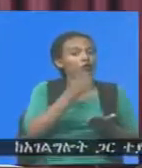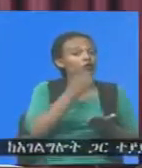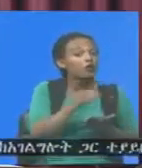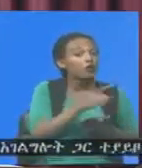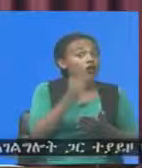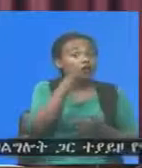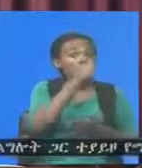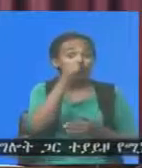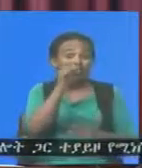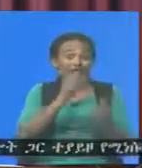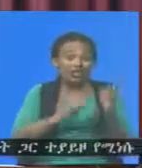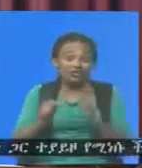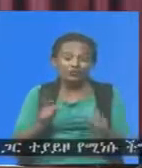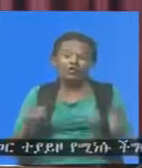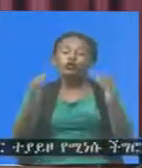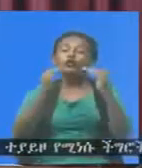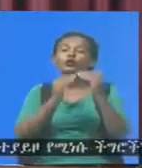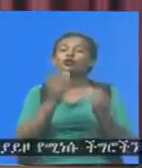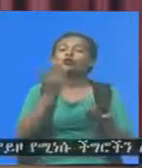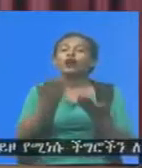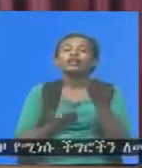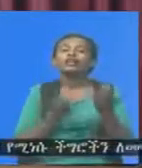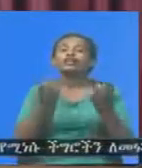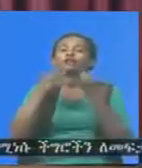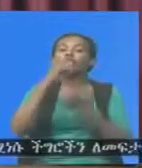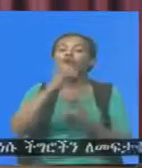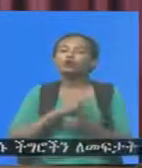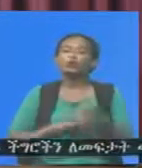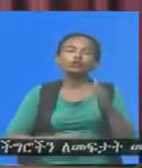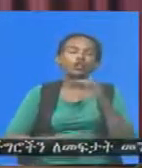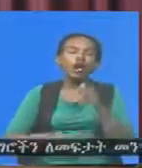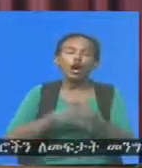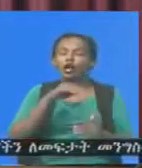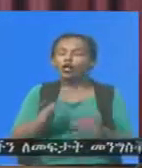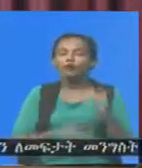ህዝብ እኩል ማገልገል ለሚፈልጉ ሰዎች አይመቻቸውም